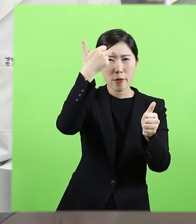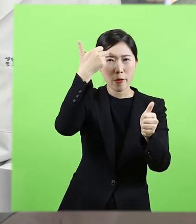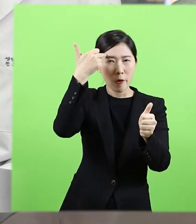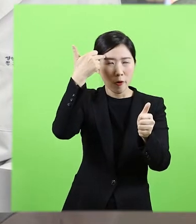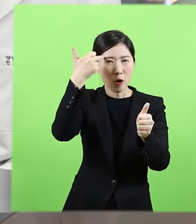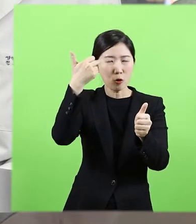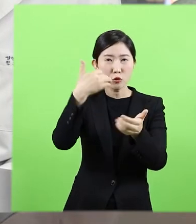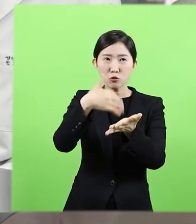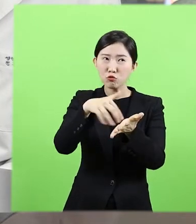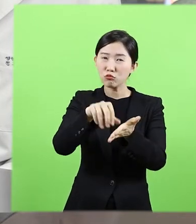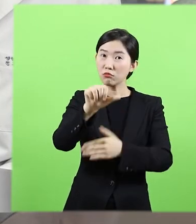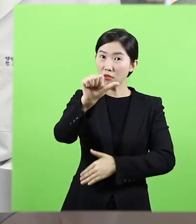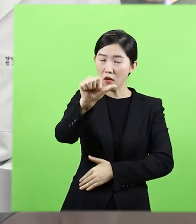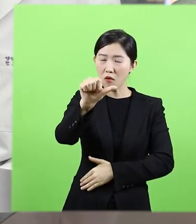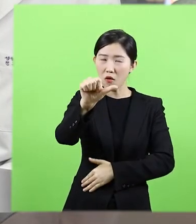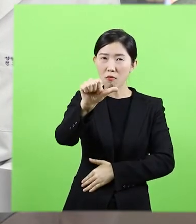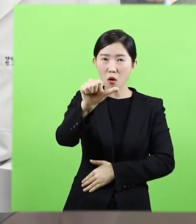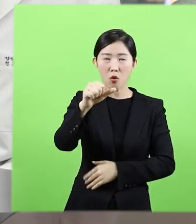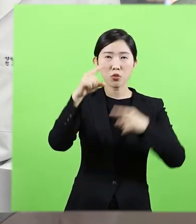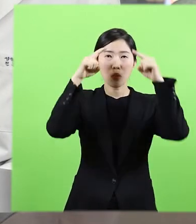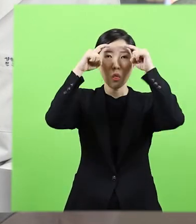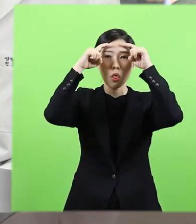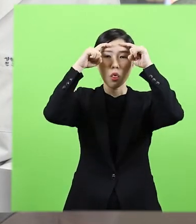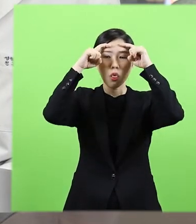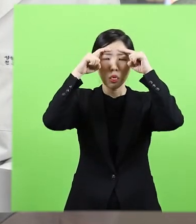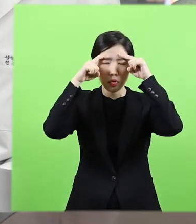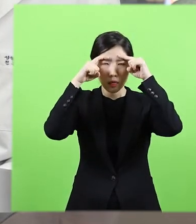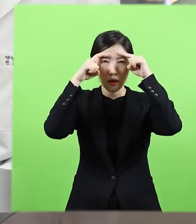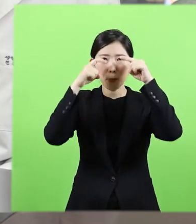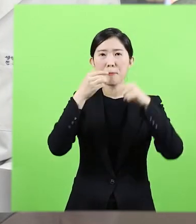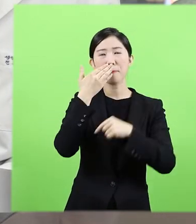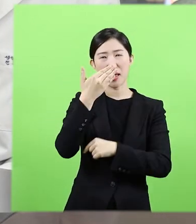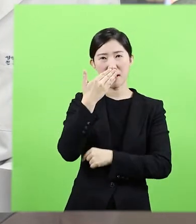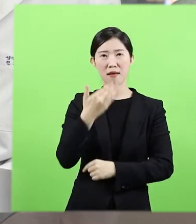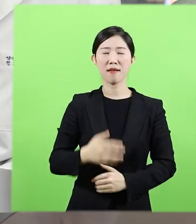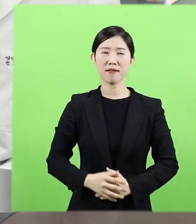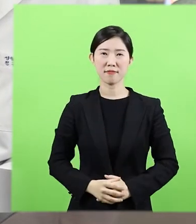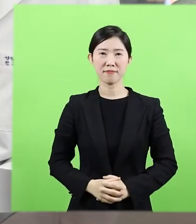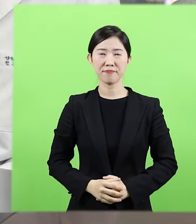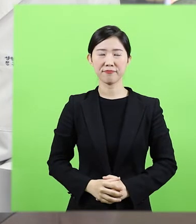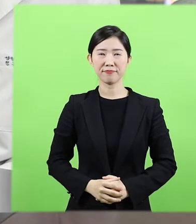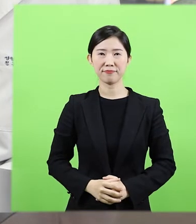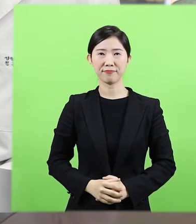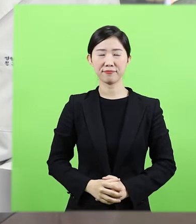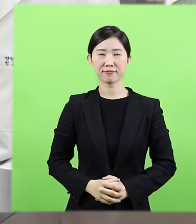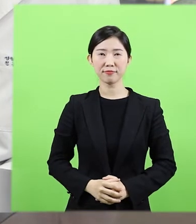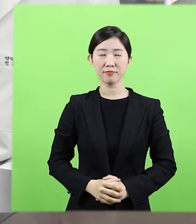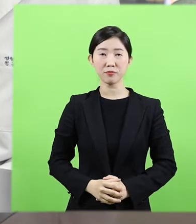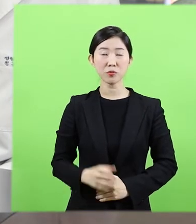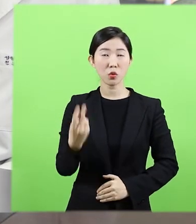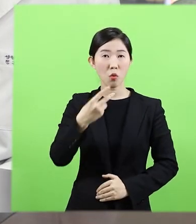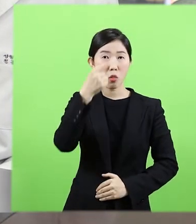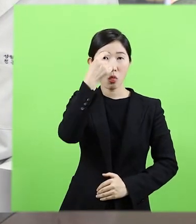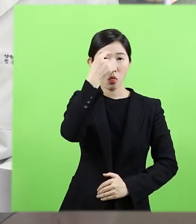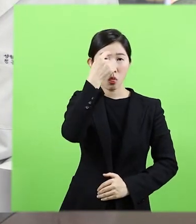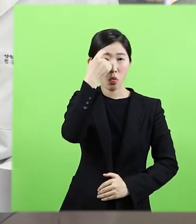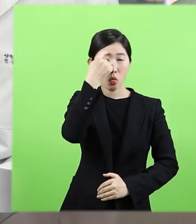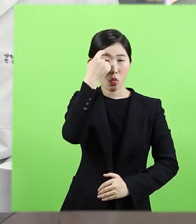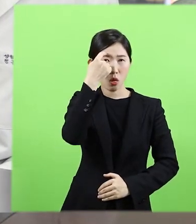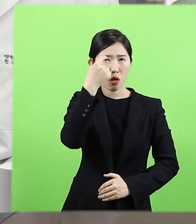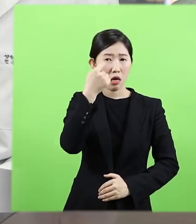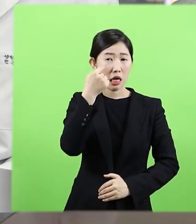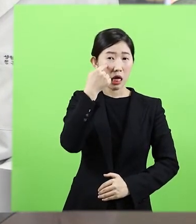이마 전체에 보톡스를 5방울 이렇게 놔주면은 눈썹이 전체적으로 내려오는 것을 알 수 있습니다.